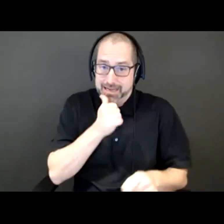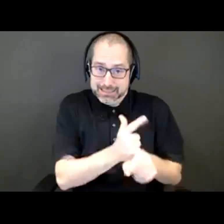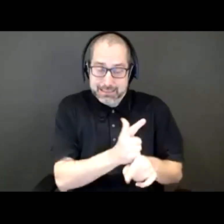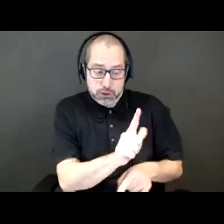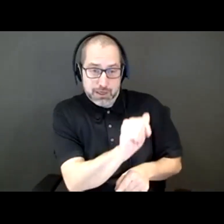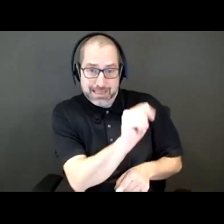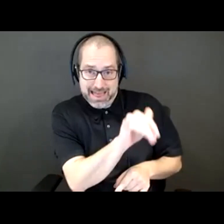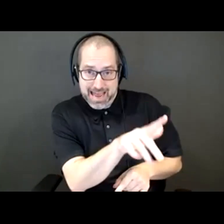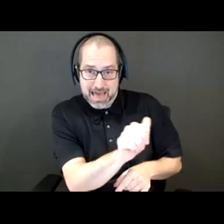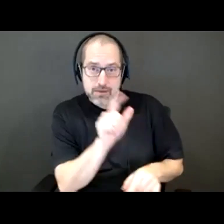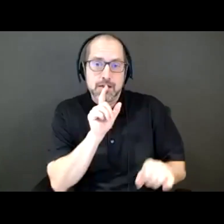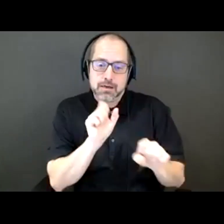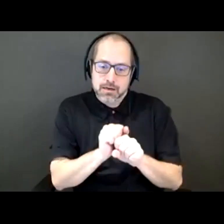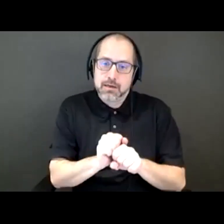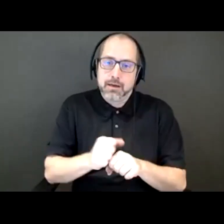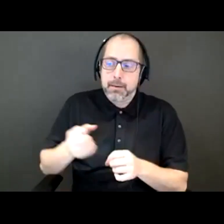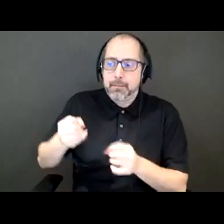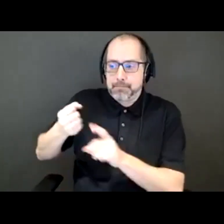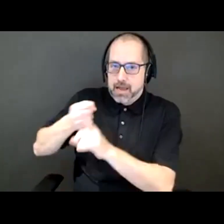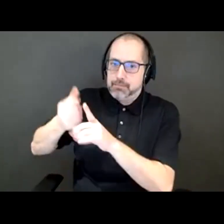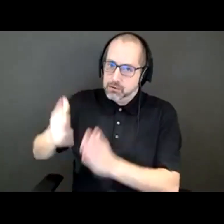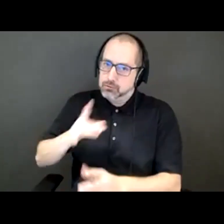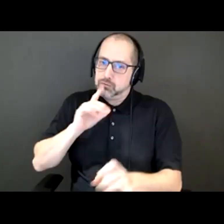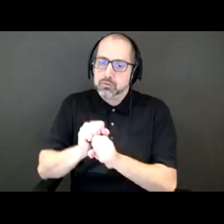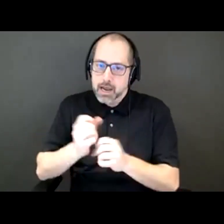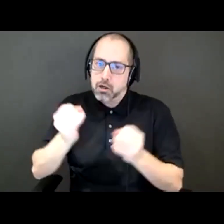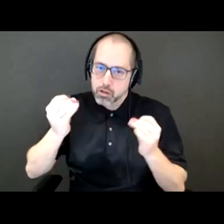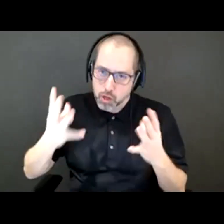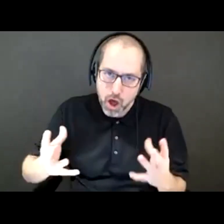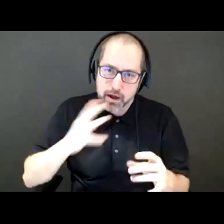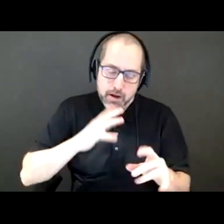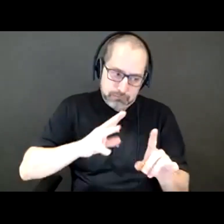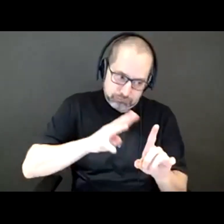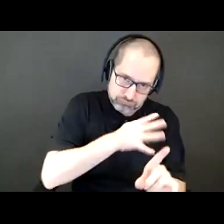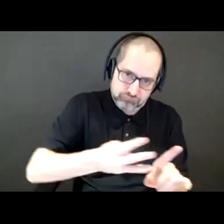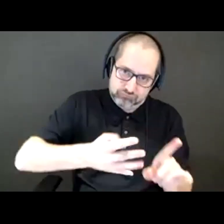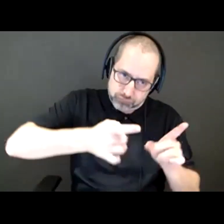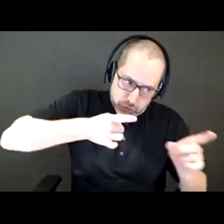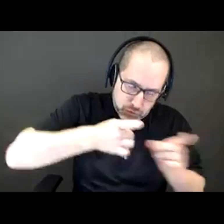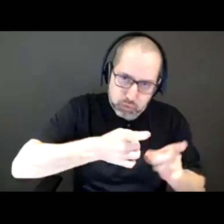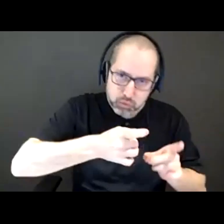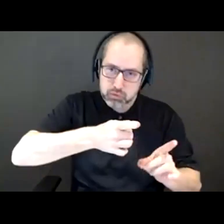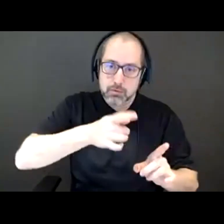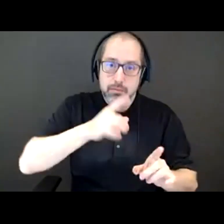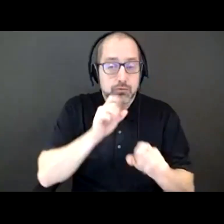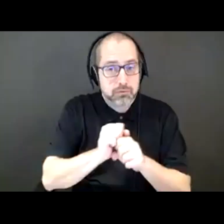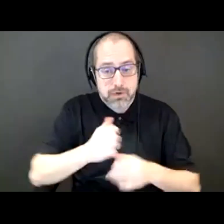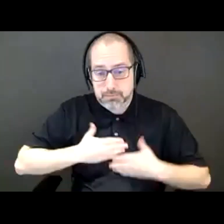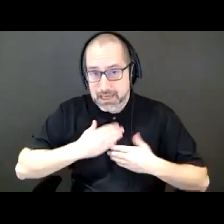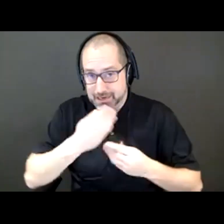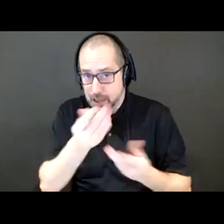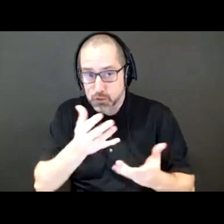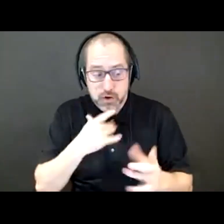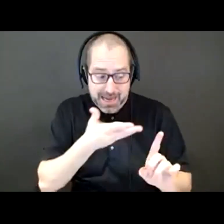que j'ai subi ma sœur Leila a été la victime de contrôle coercitif de